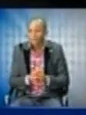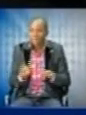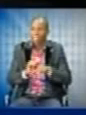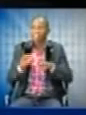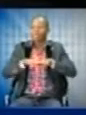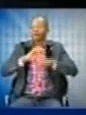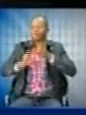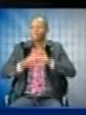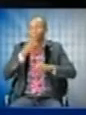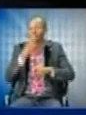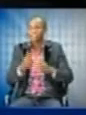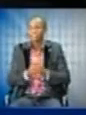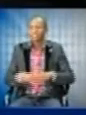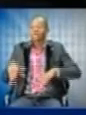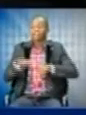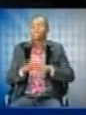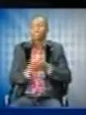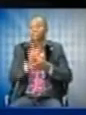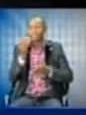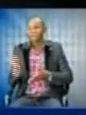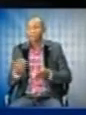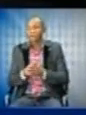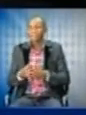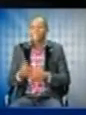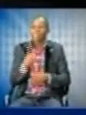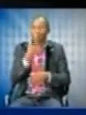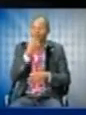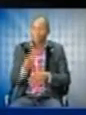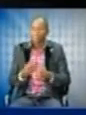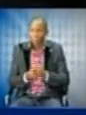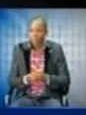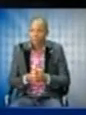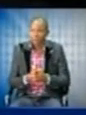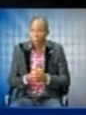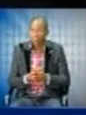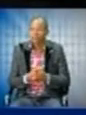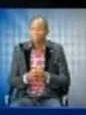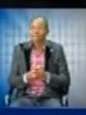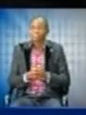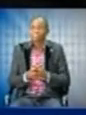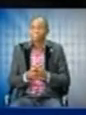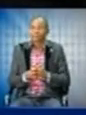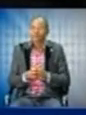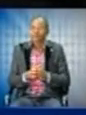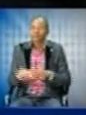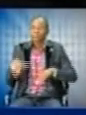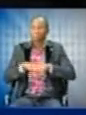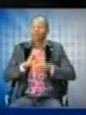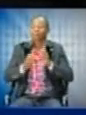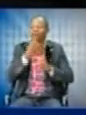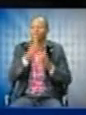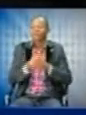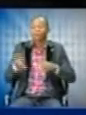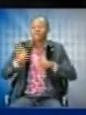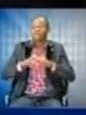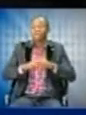Kilwa, Pueto, Pepa, Moba, Kalemi. Avec ces trois axes, plus le chemin de